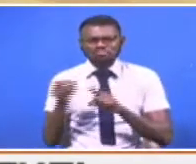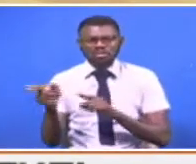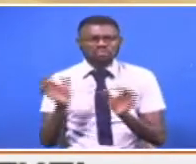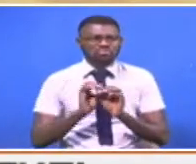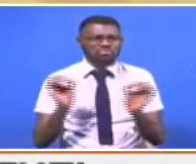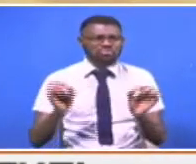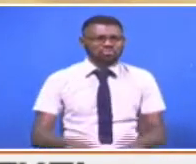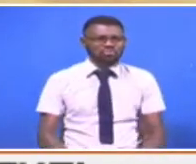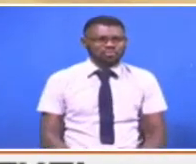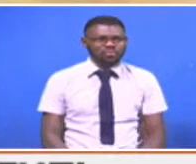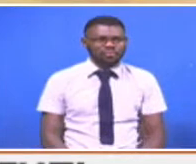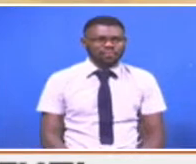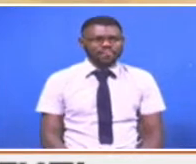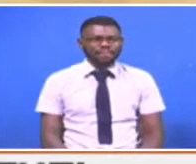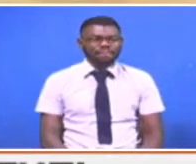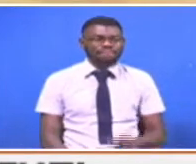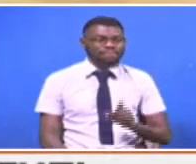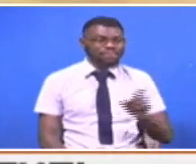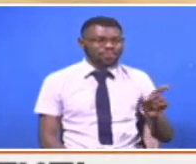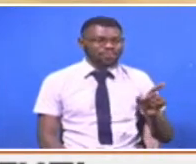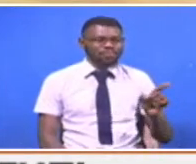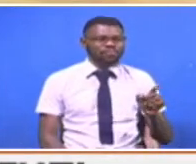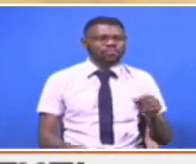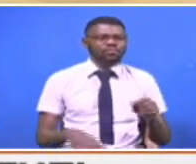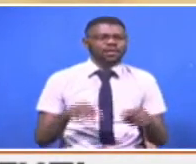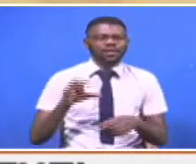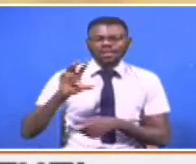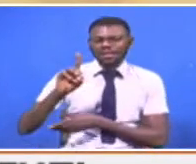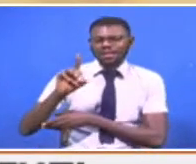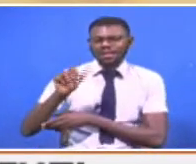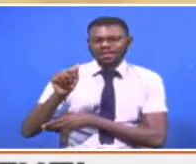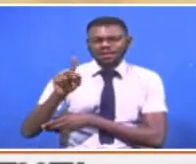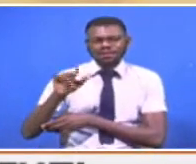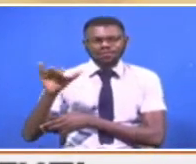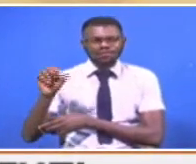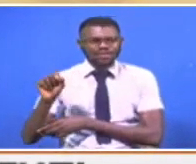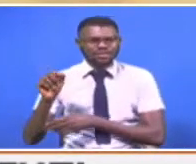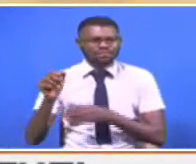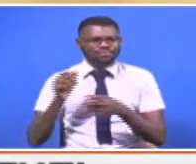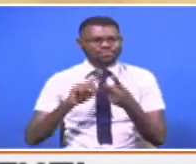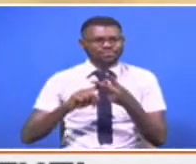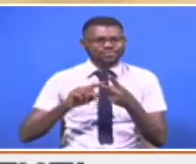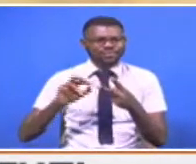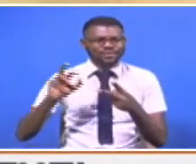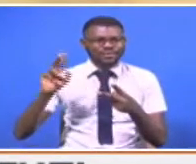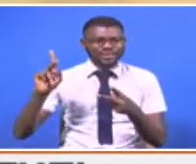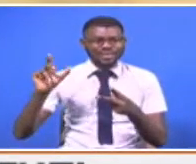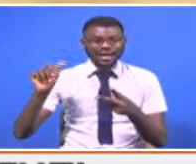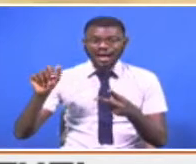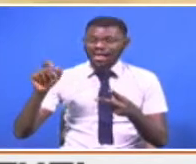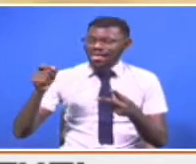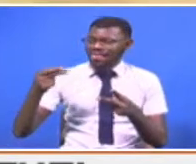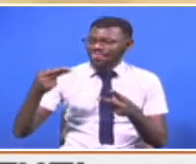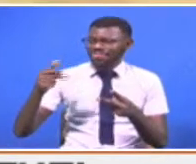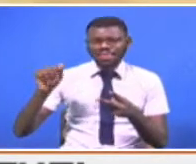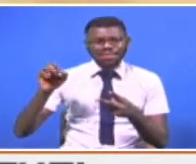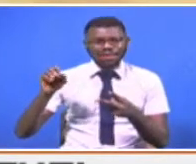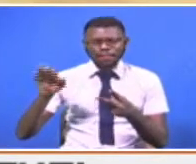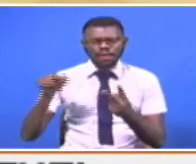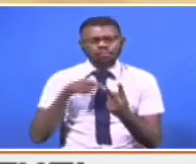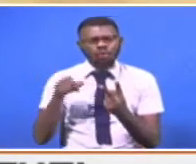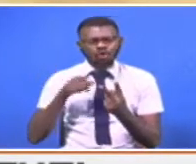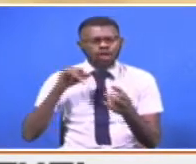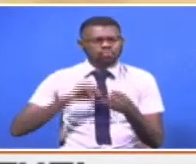David Chepkonyi the late and Honorable Charity Kathambi is a milestone in